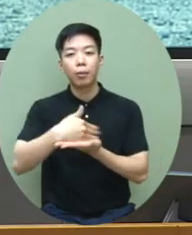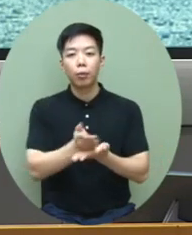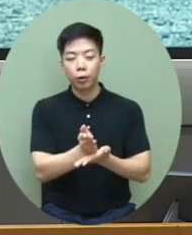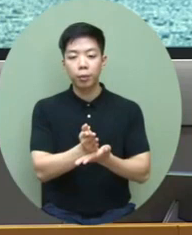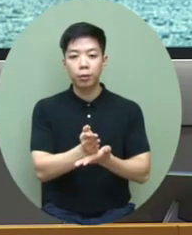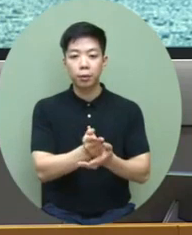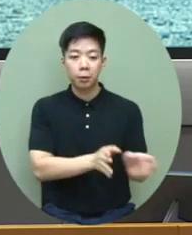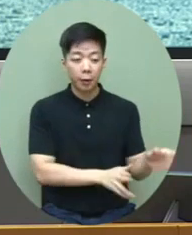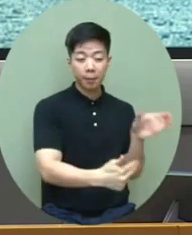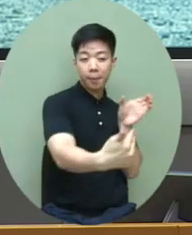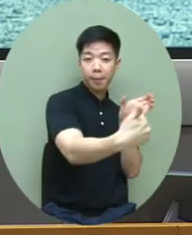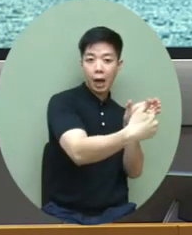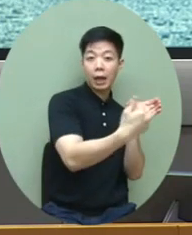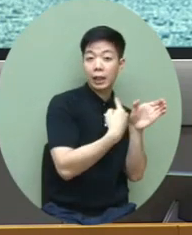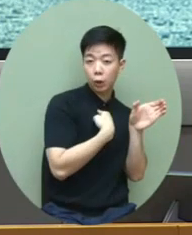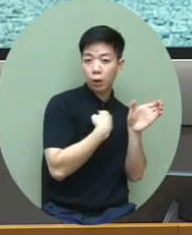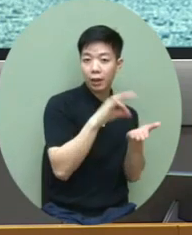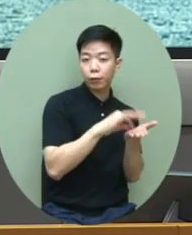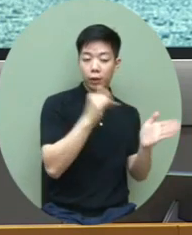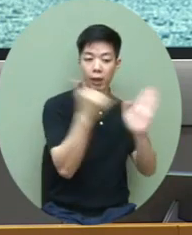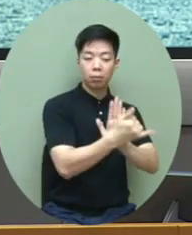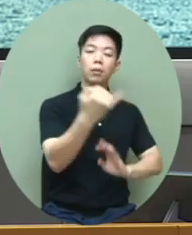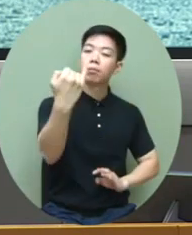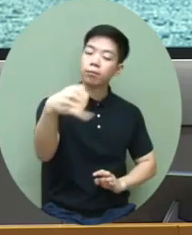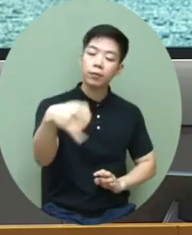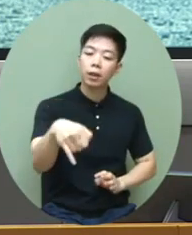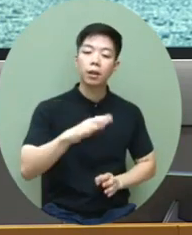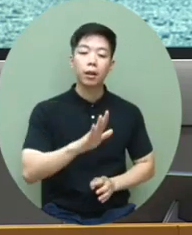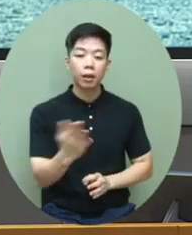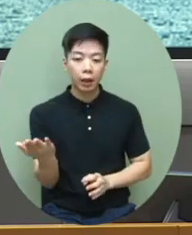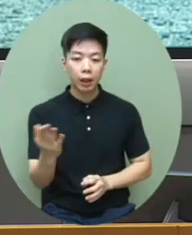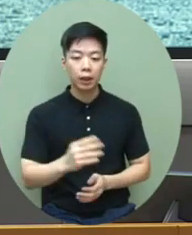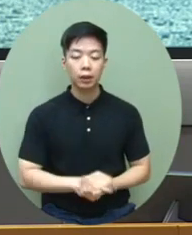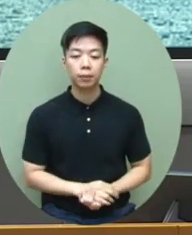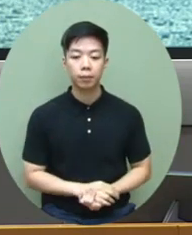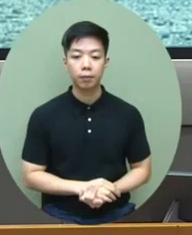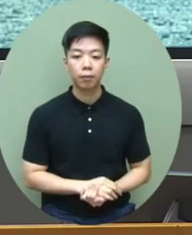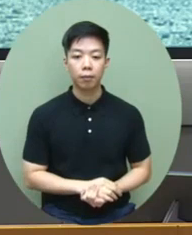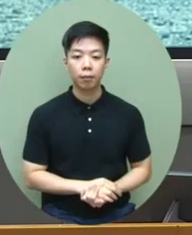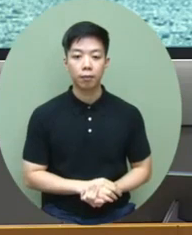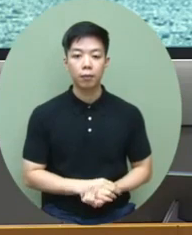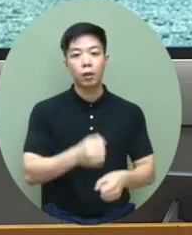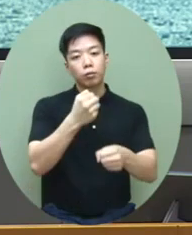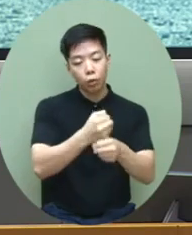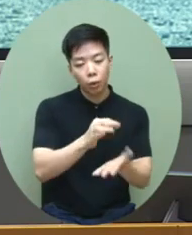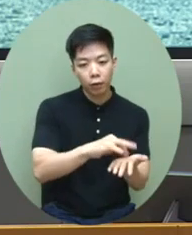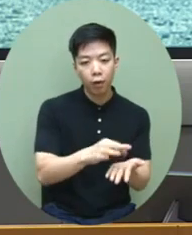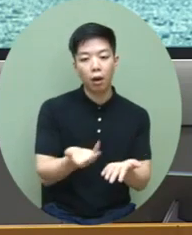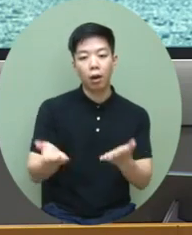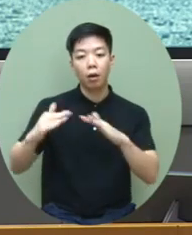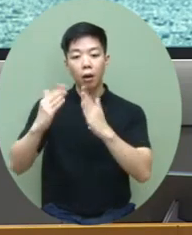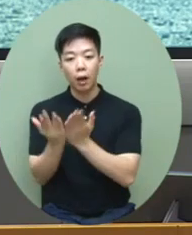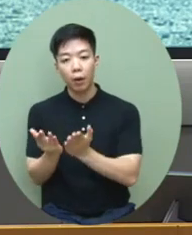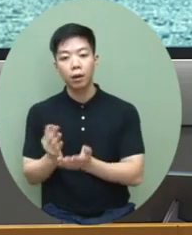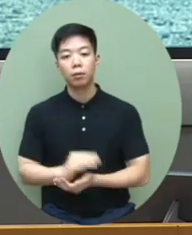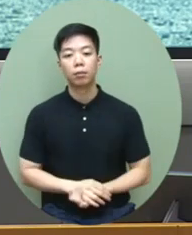處所就係食飯嘅。咁但係就算佢喺工作地點或者係即係翻學嘅地方咧，都盡量可以